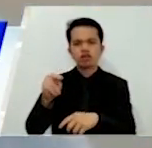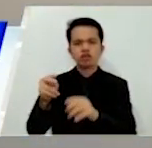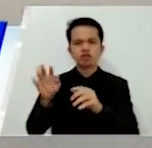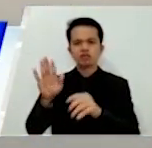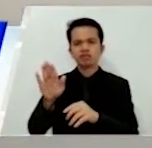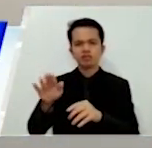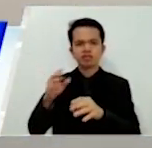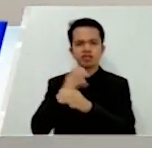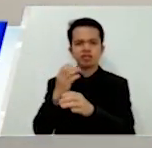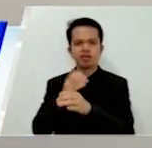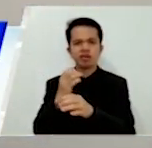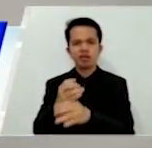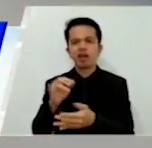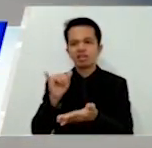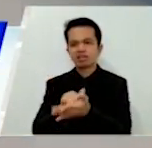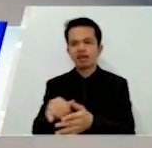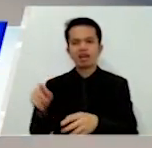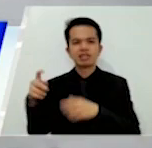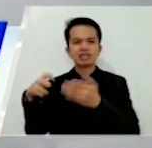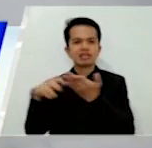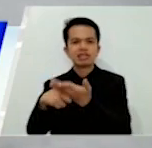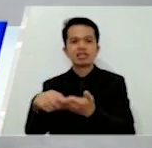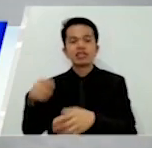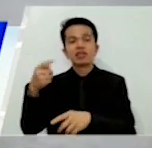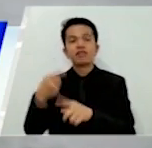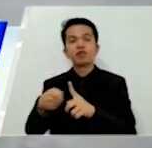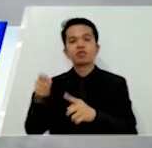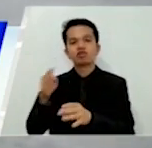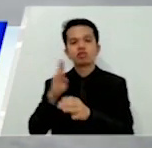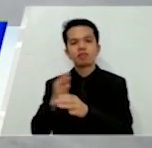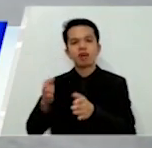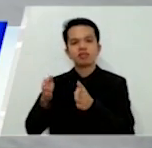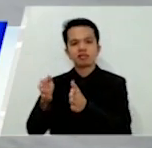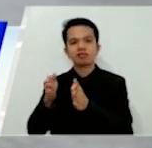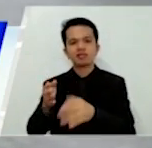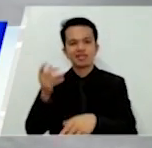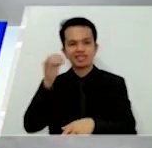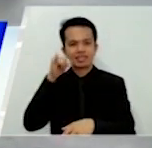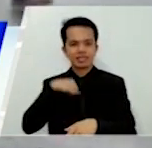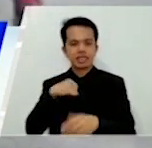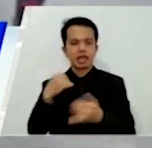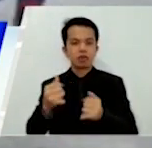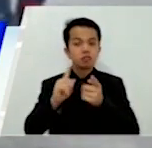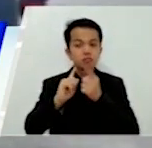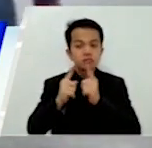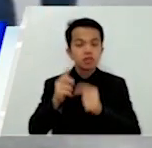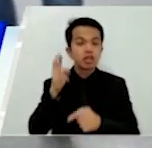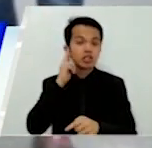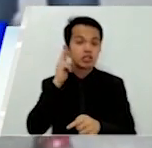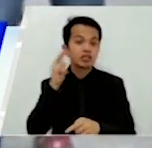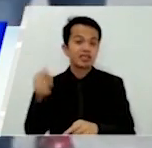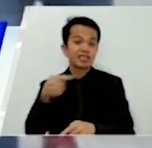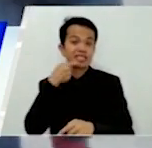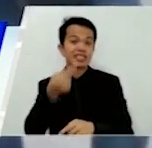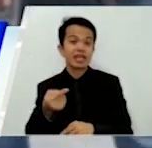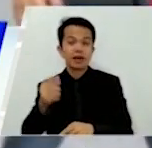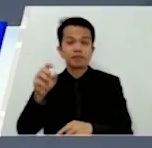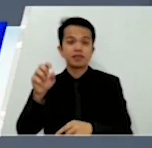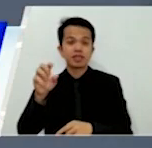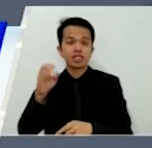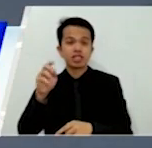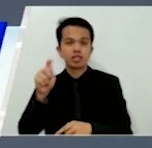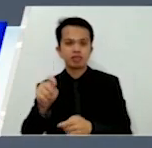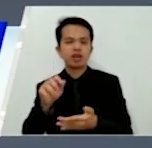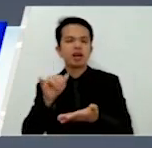naitan dahil sa pagdaan sa Ed sa bus Lane kahapon sa panayam ng super radio dcb sinabi ni Singson na pambenta ang